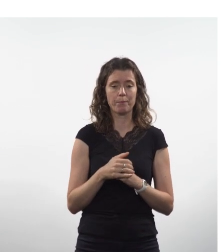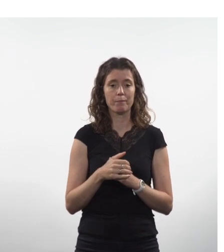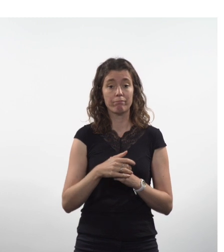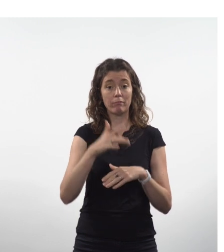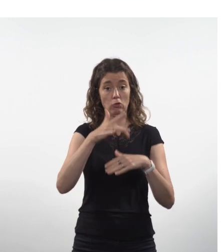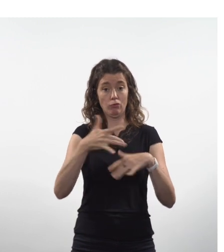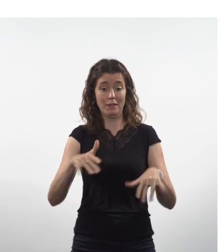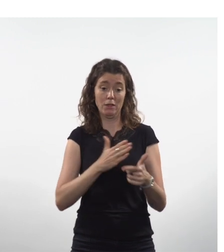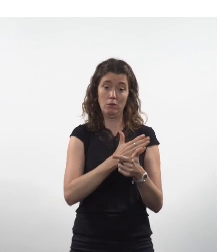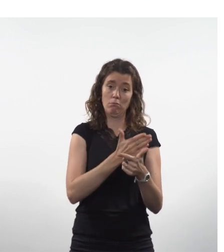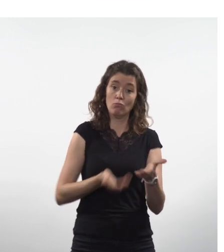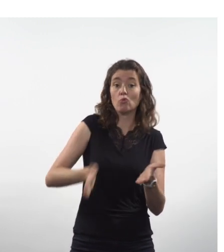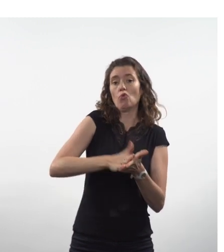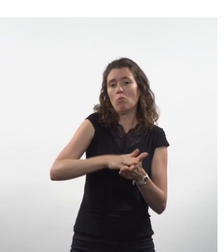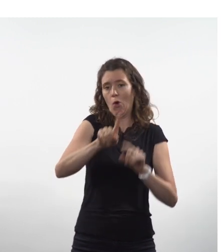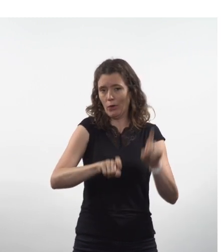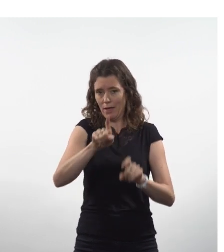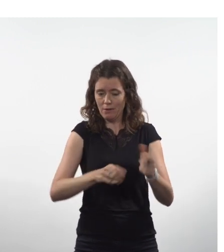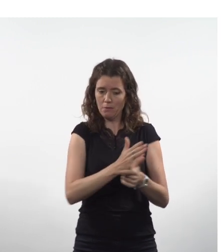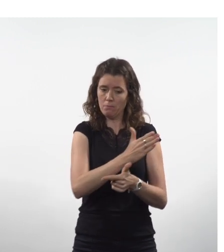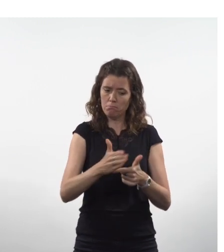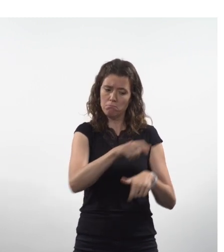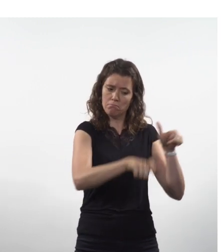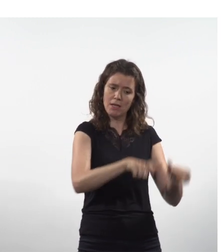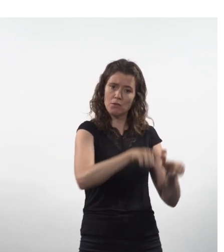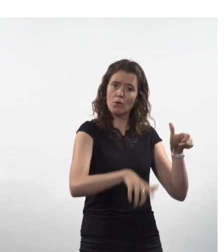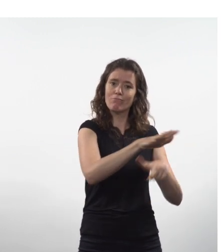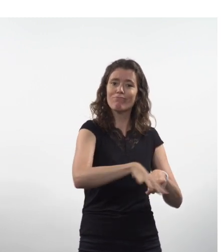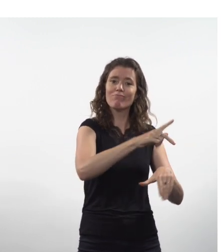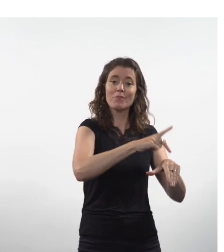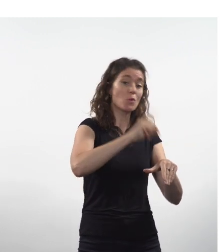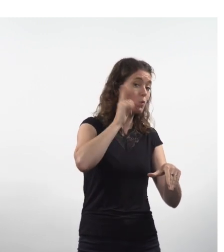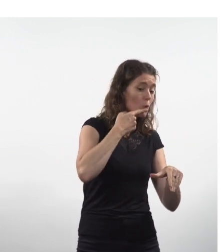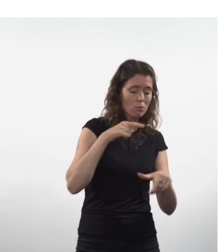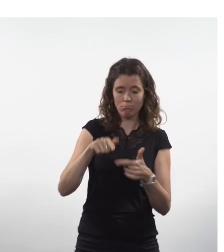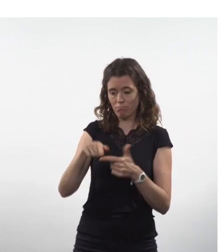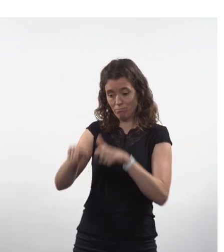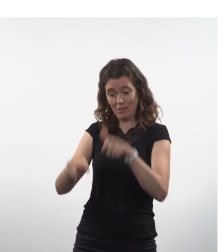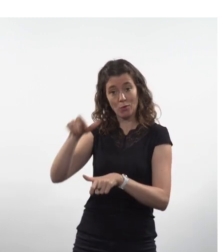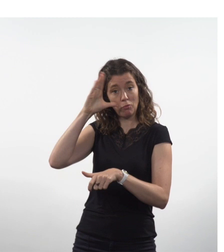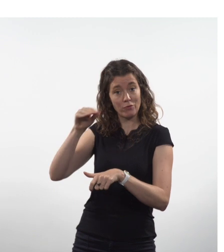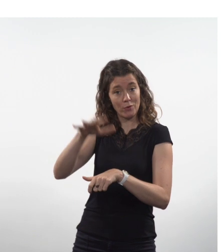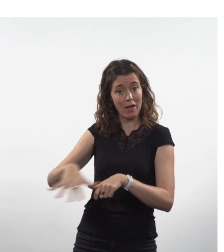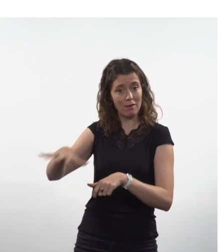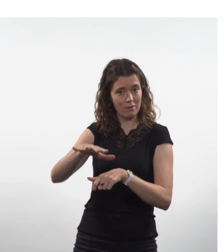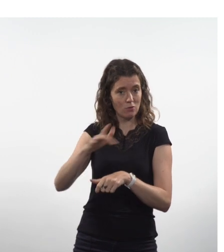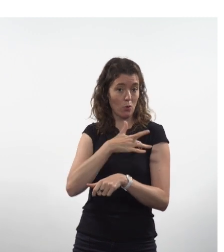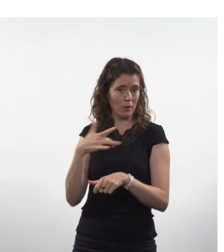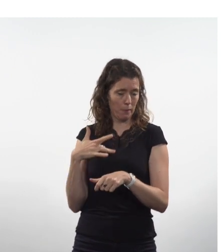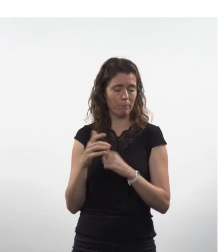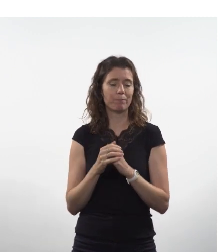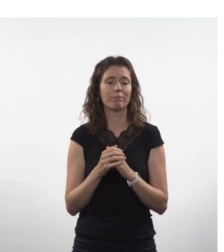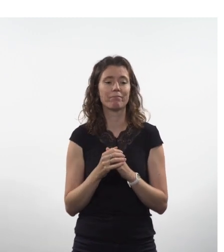une double enquête entre les patients sourds et les professionnels de santé.